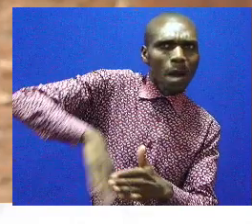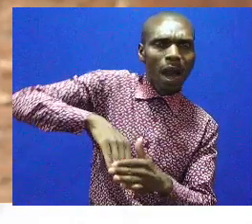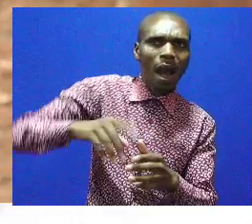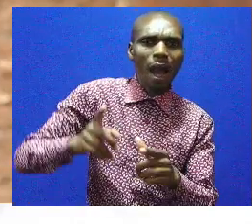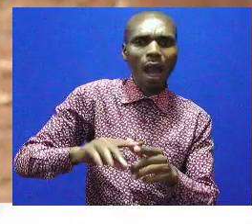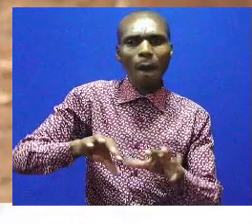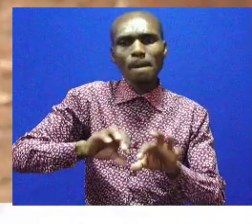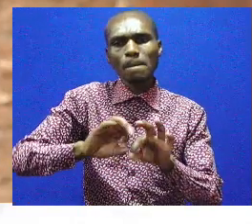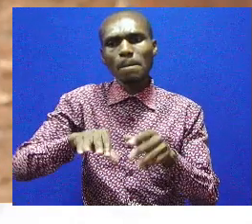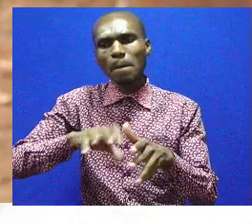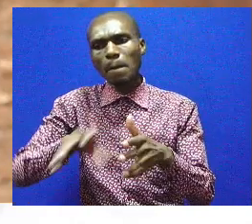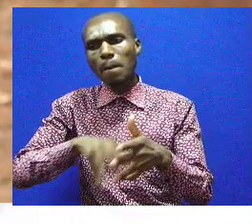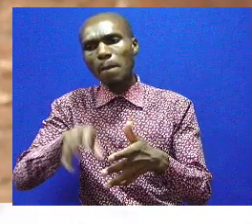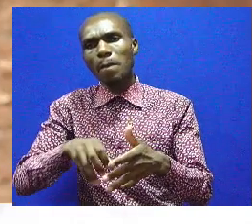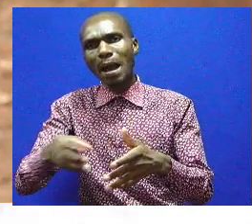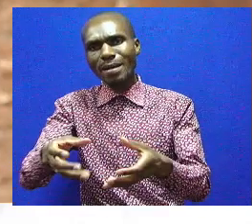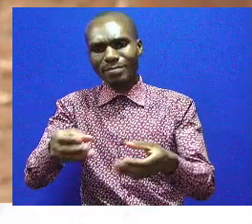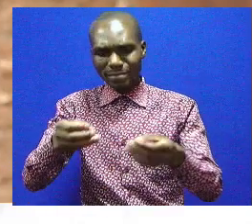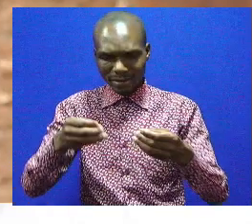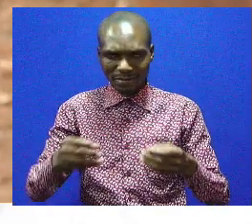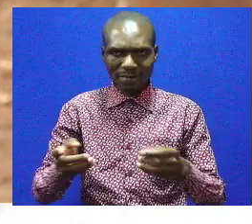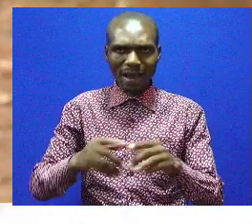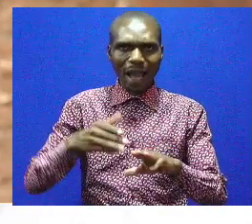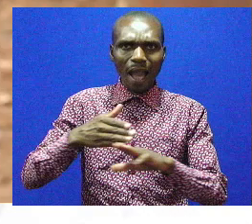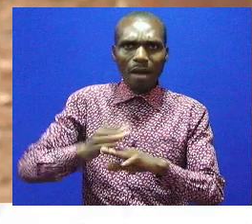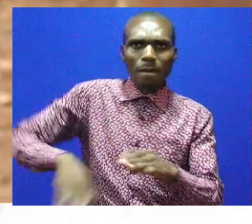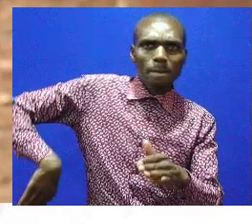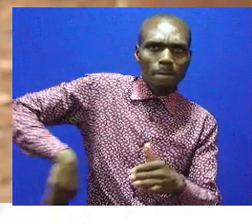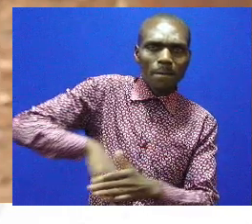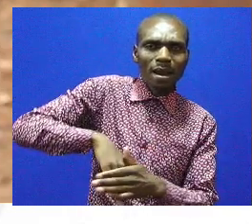sale kanyori sifu. Kerana ake pas